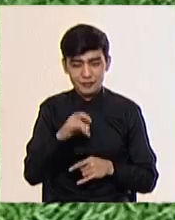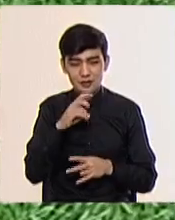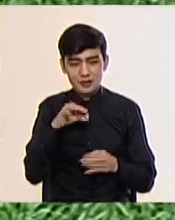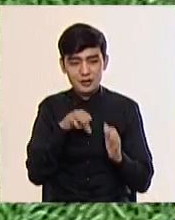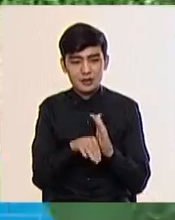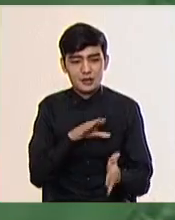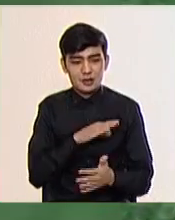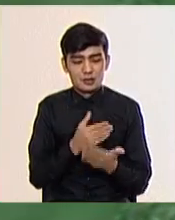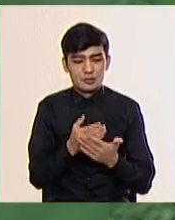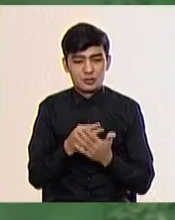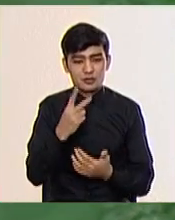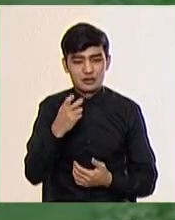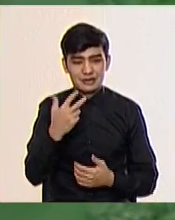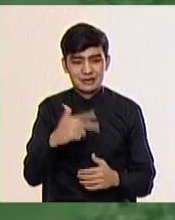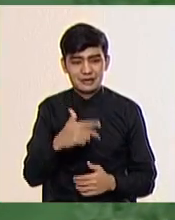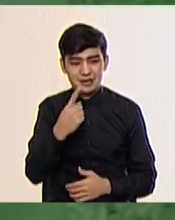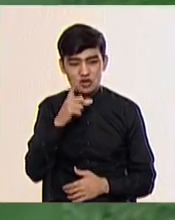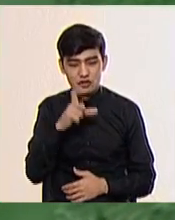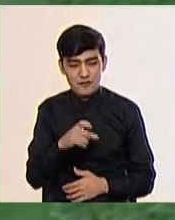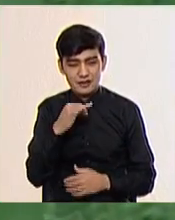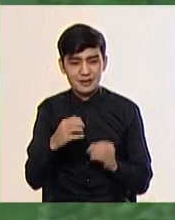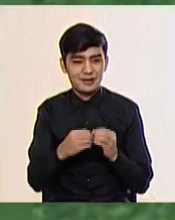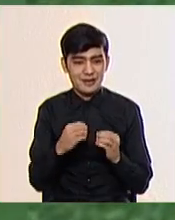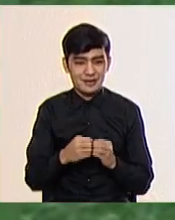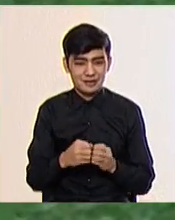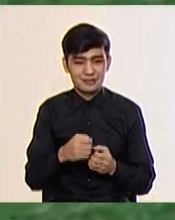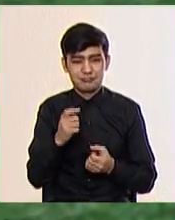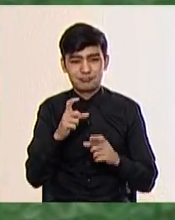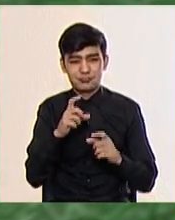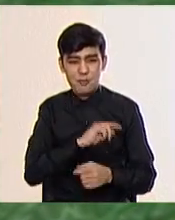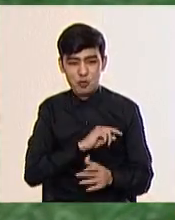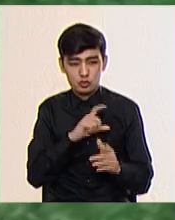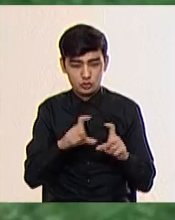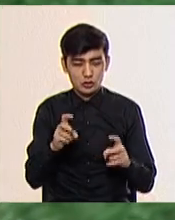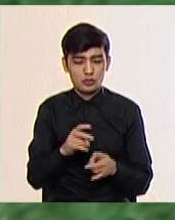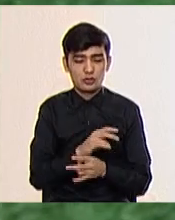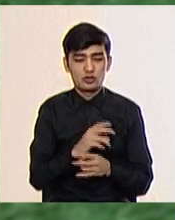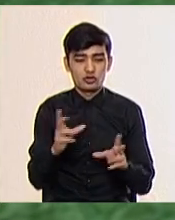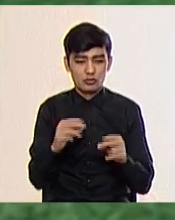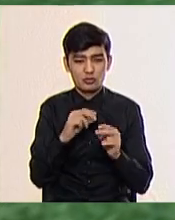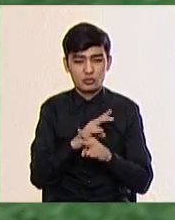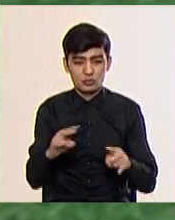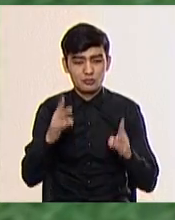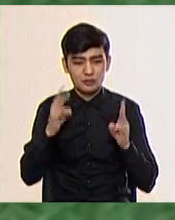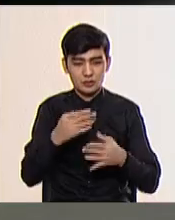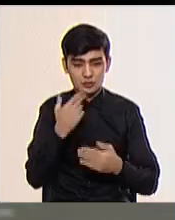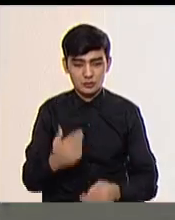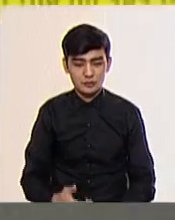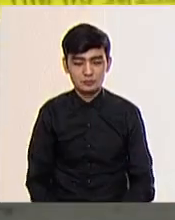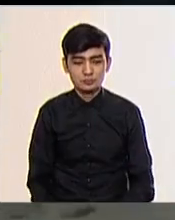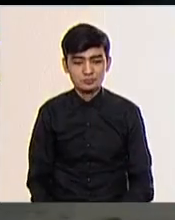борту лайнера находился 231 пассажир и 10 членов экипажа. К счастью, никто не пострадал.